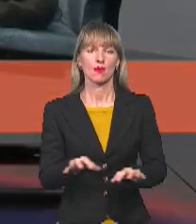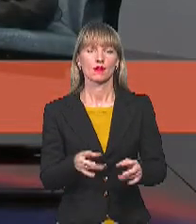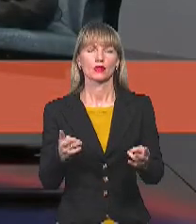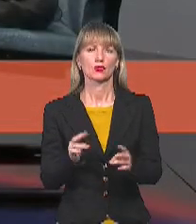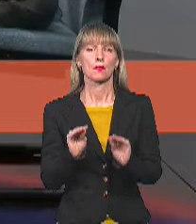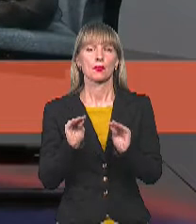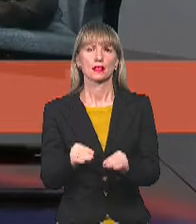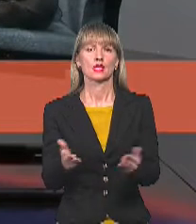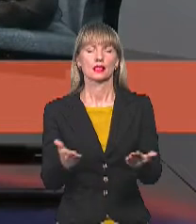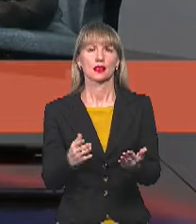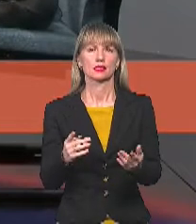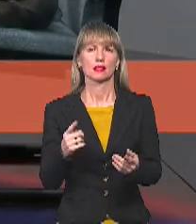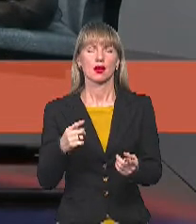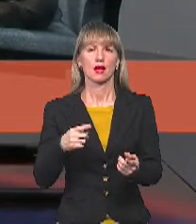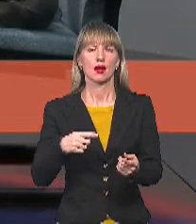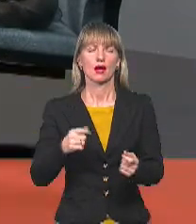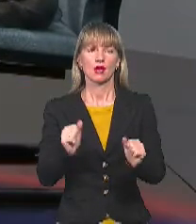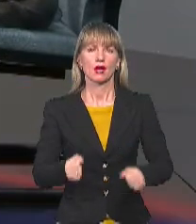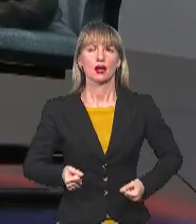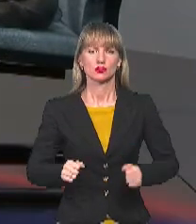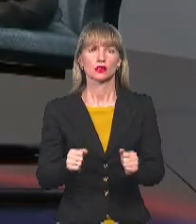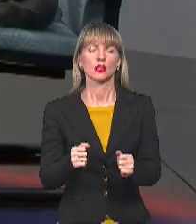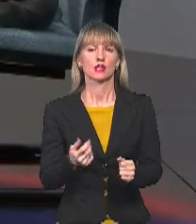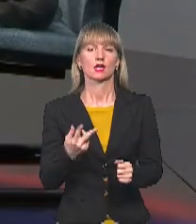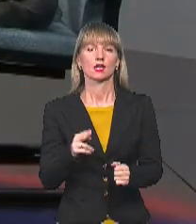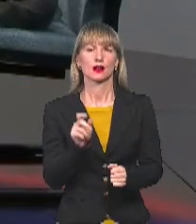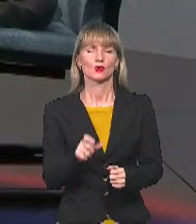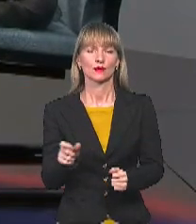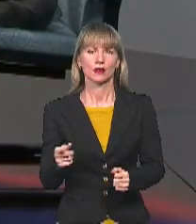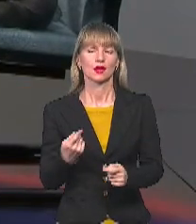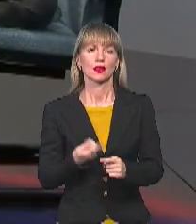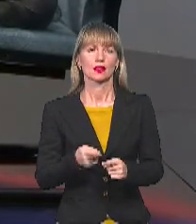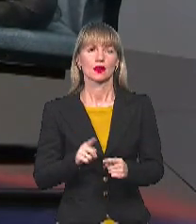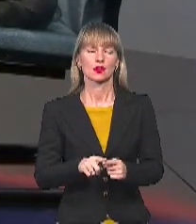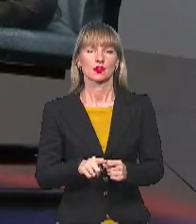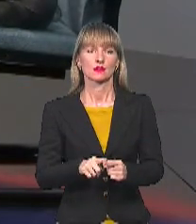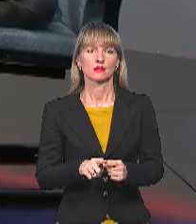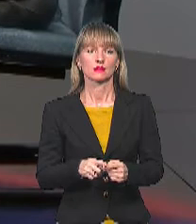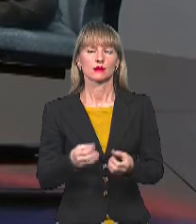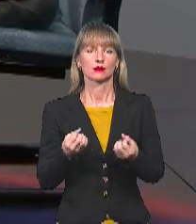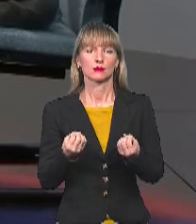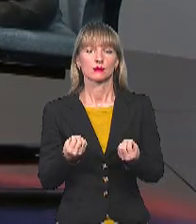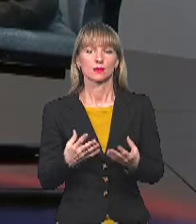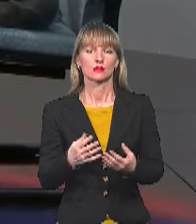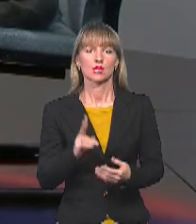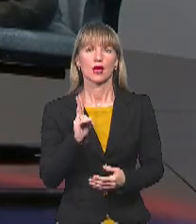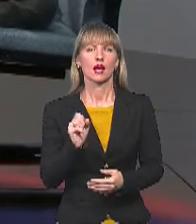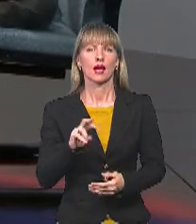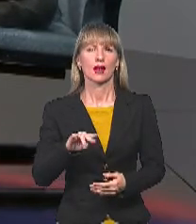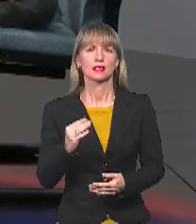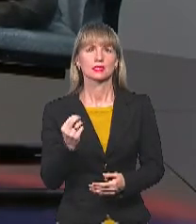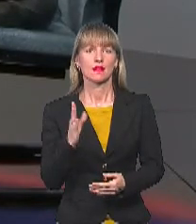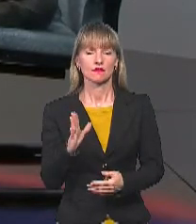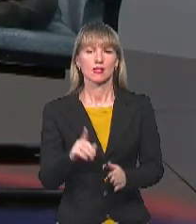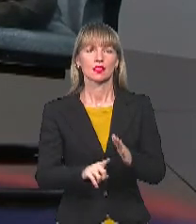поставить какие-то карусели-качели для очередной мафии. Скорее всего, это Кальцев. Кальцев в Верховной Раде и